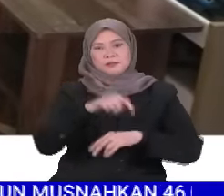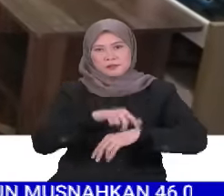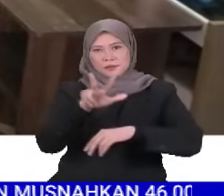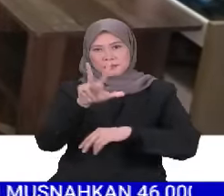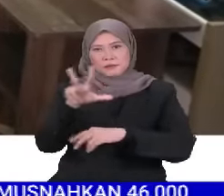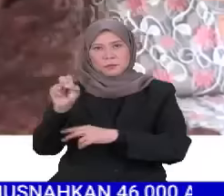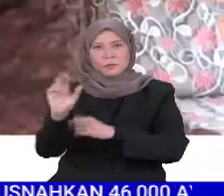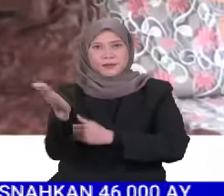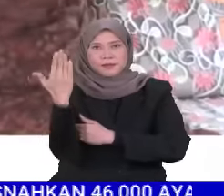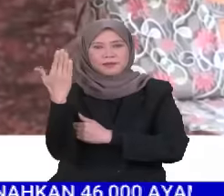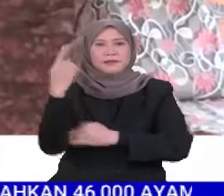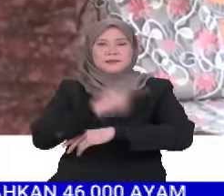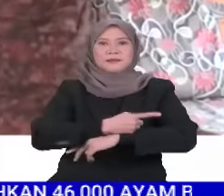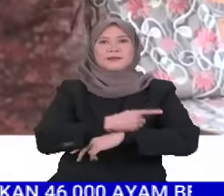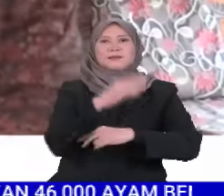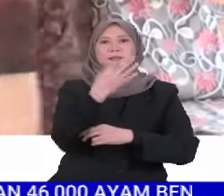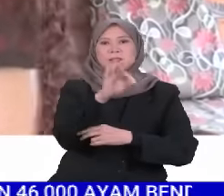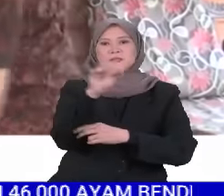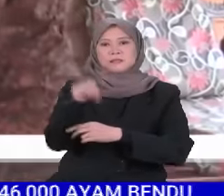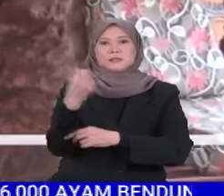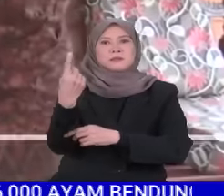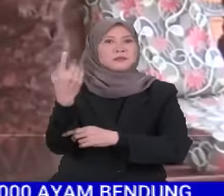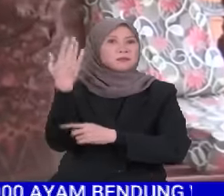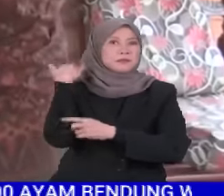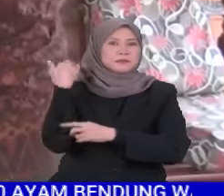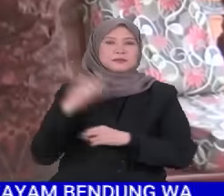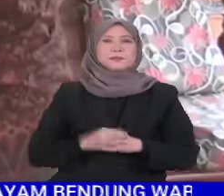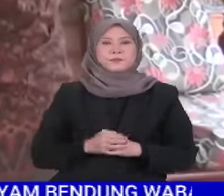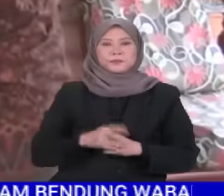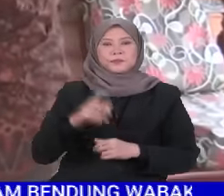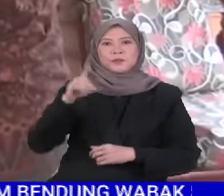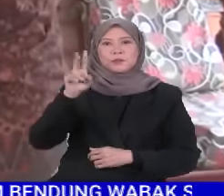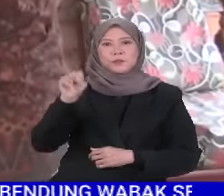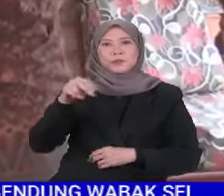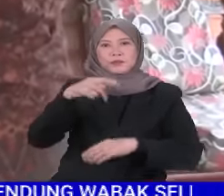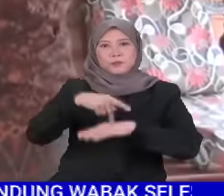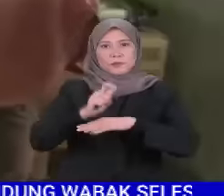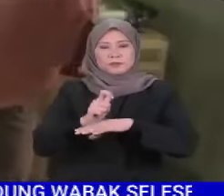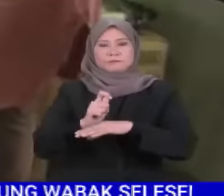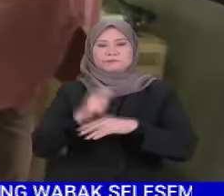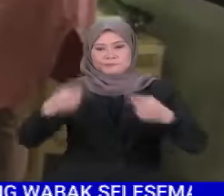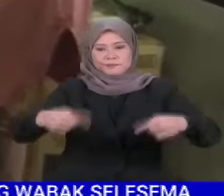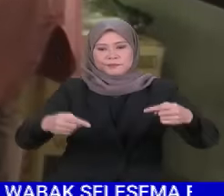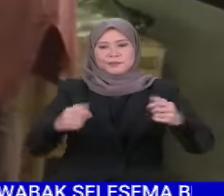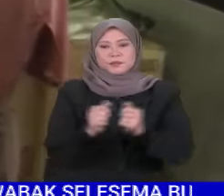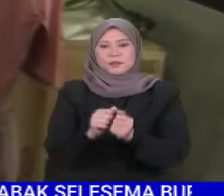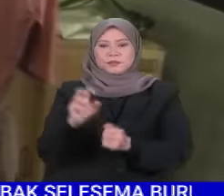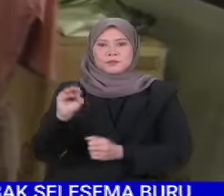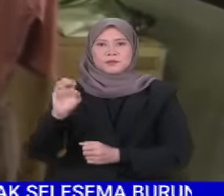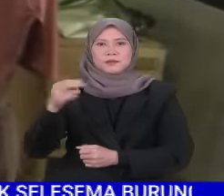hari pengundian 19 November lepas dan tioman menyaksikan pertandingan antara